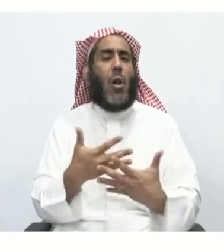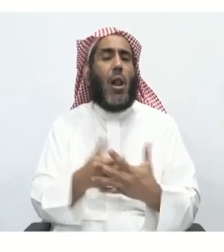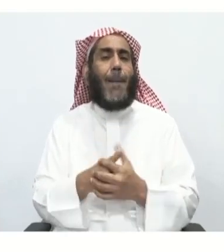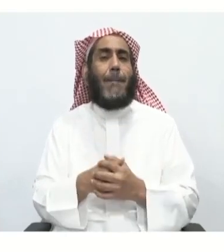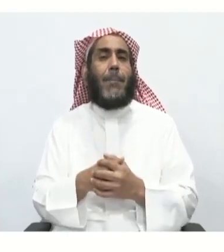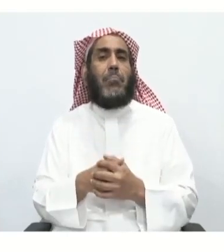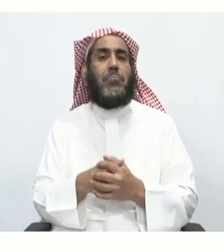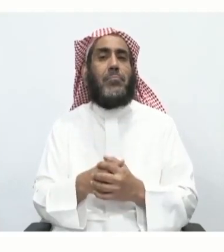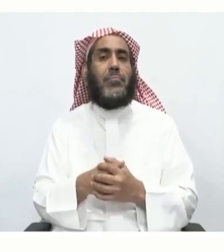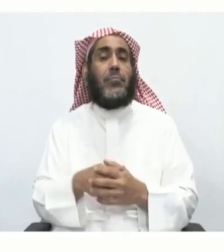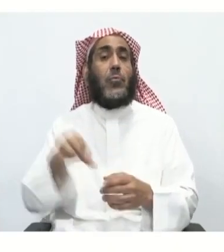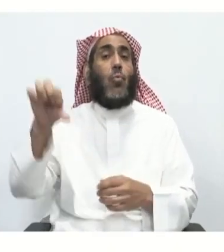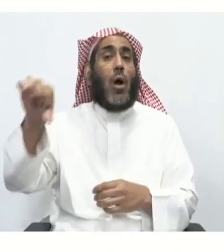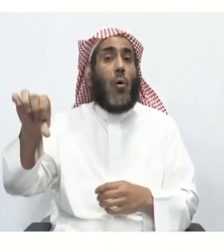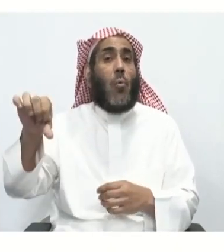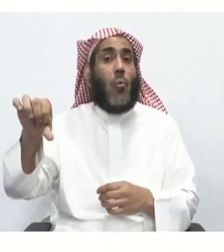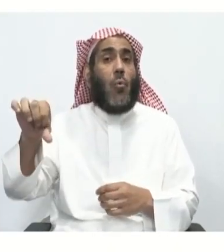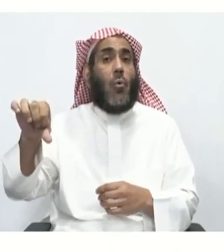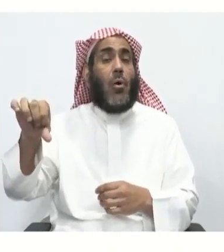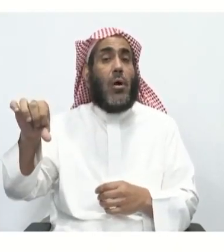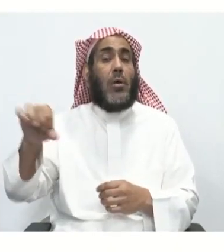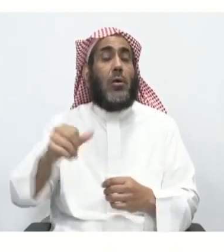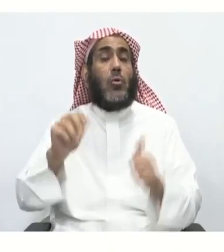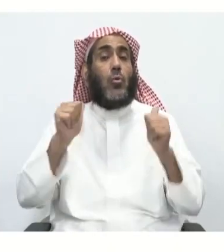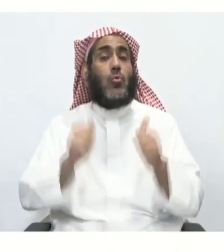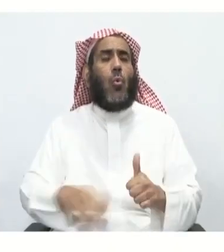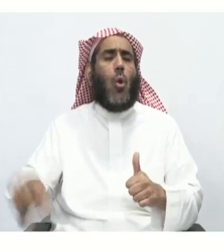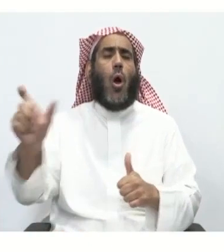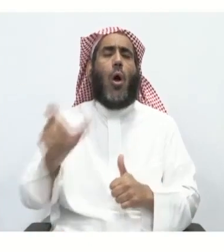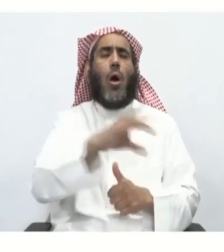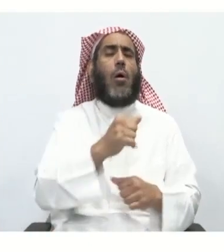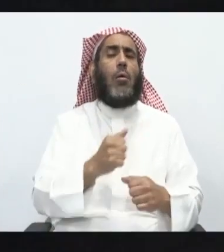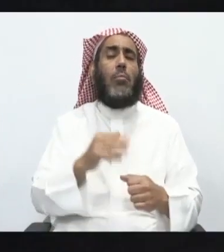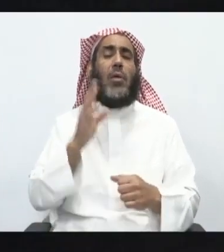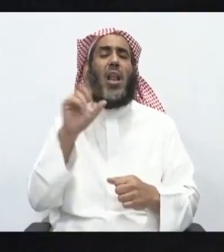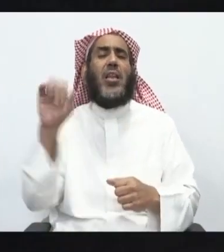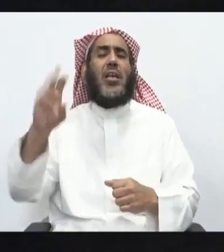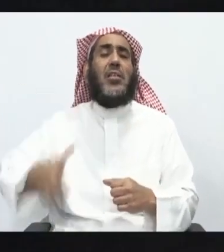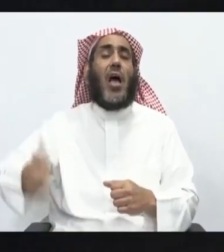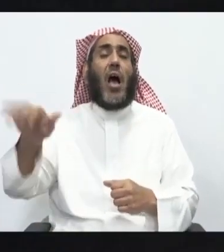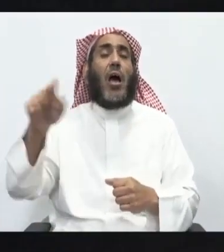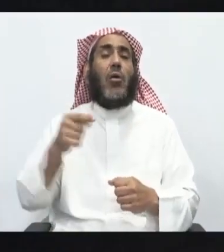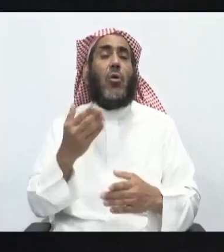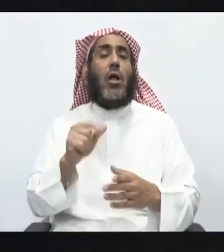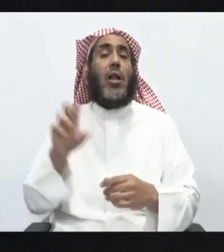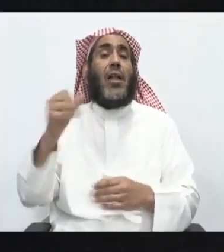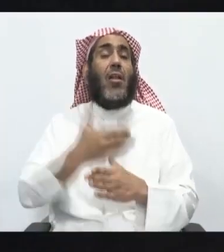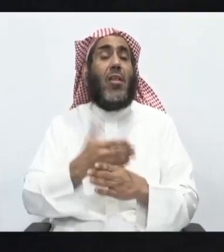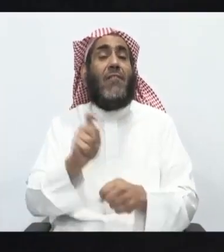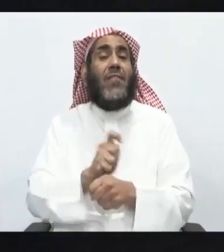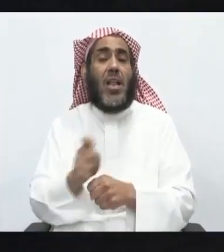فهنا واو طبعا هنا الطلاب ان يتاخروا لماذا لان هنا